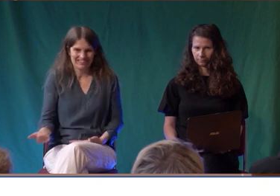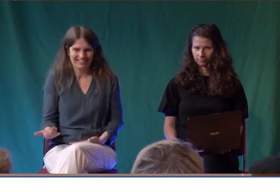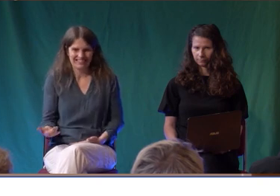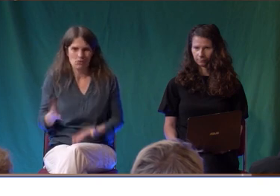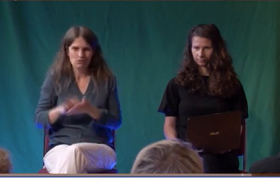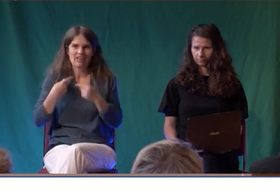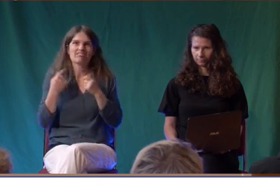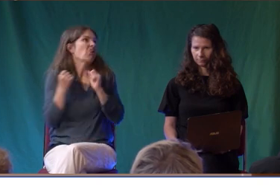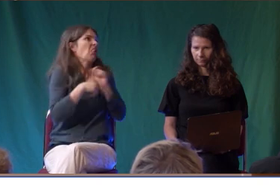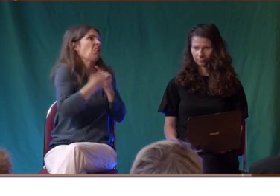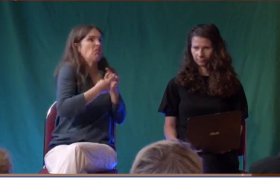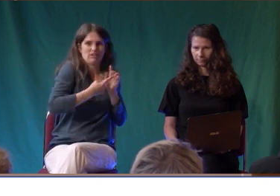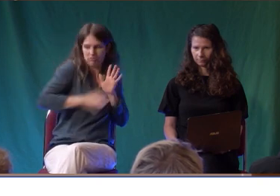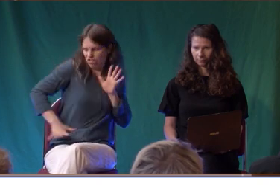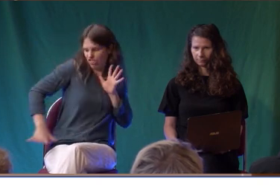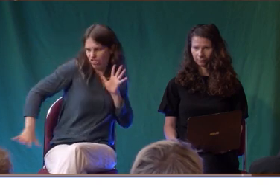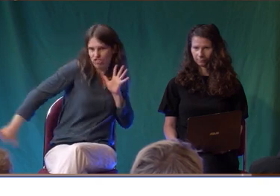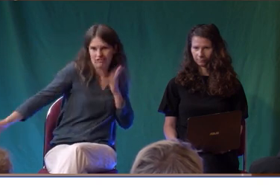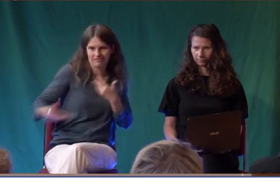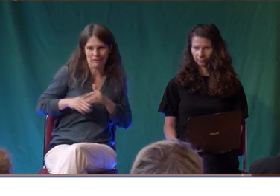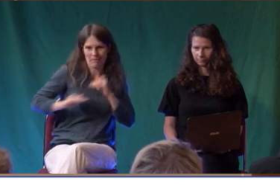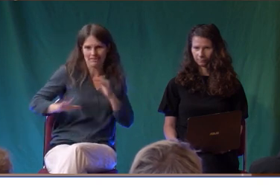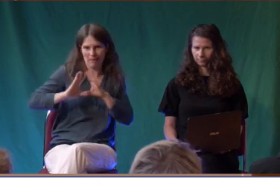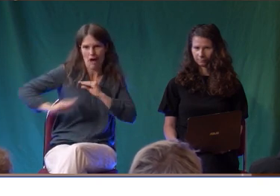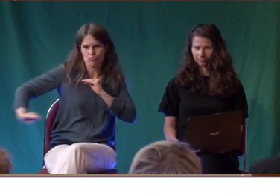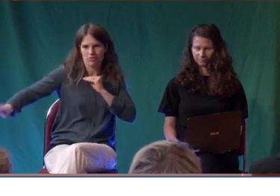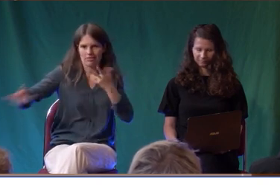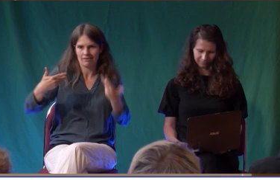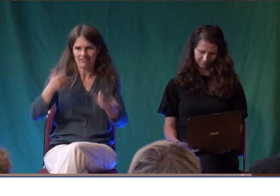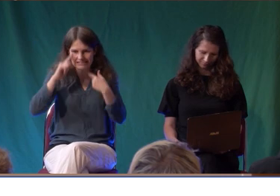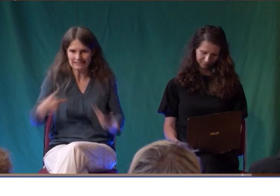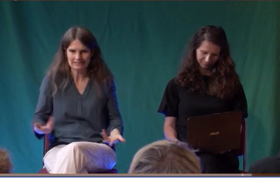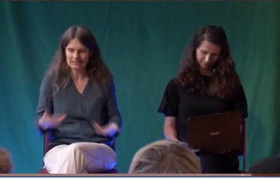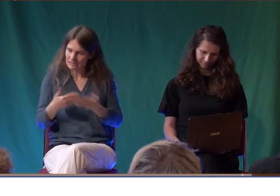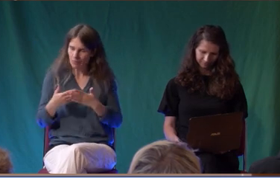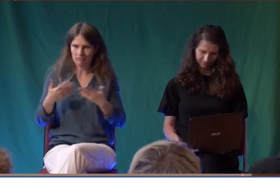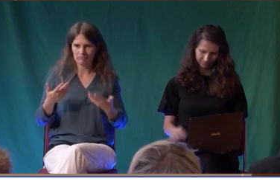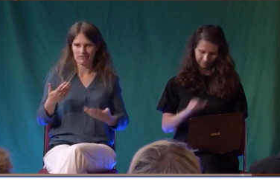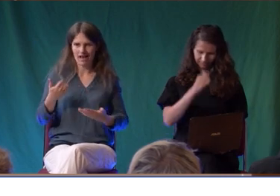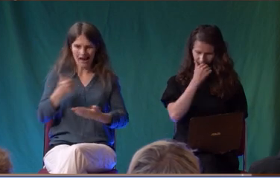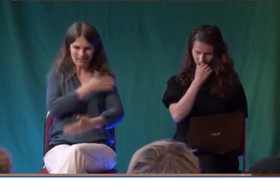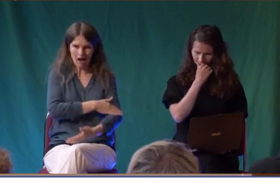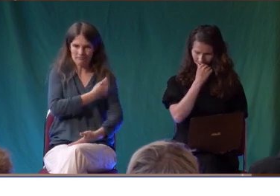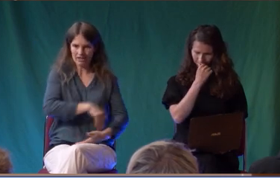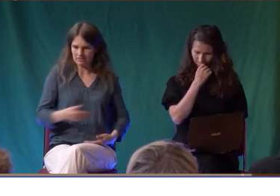zieht dann ist wickeln alleine mit einem Arm vielleicht nicht mehr so möglich